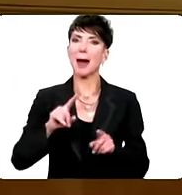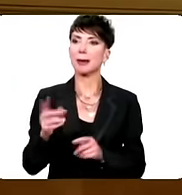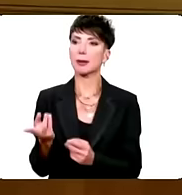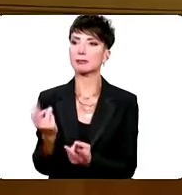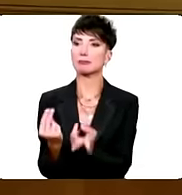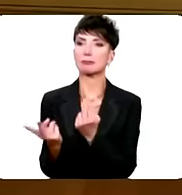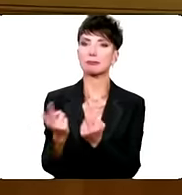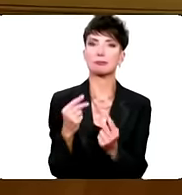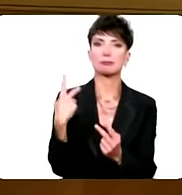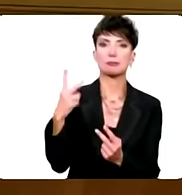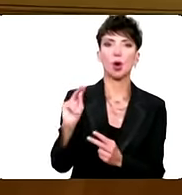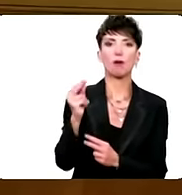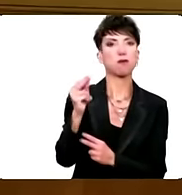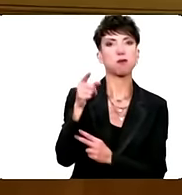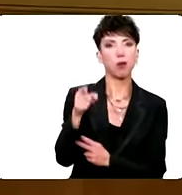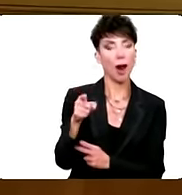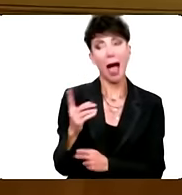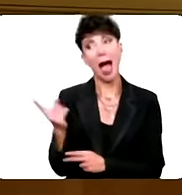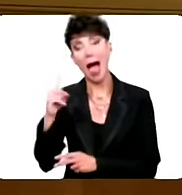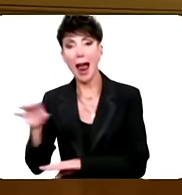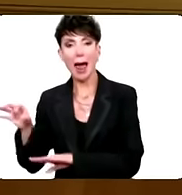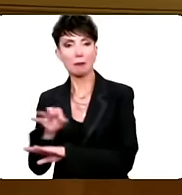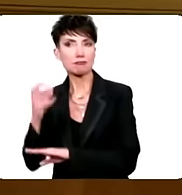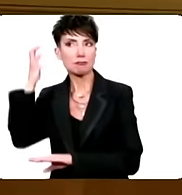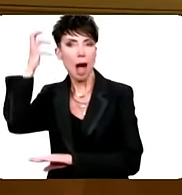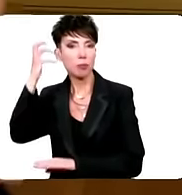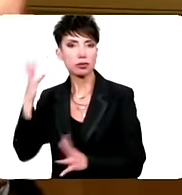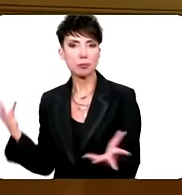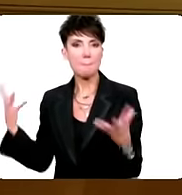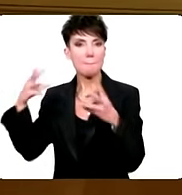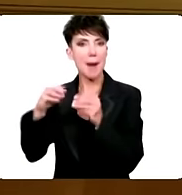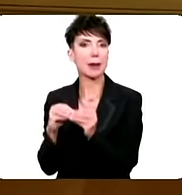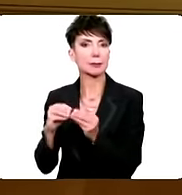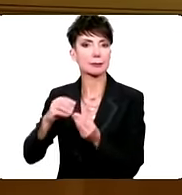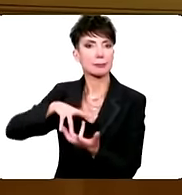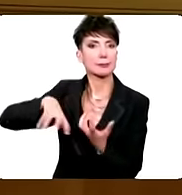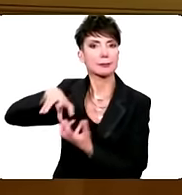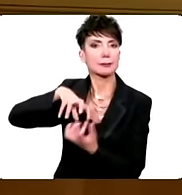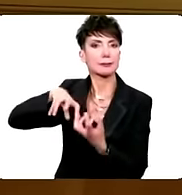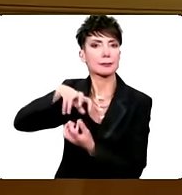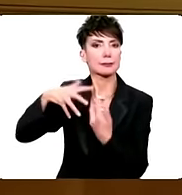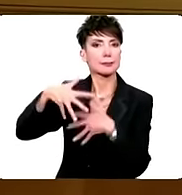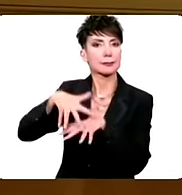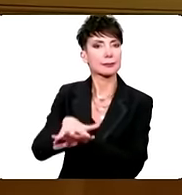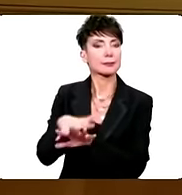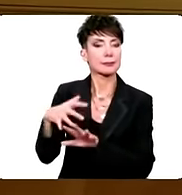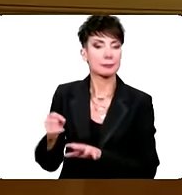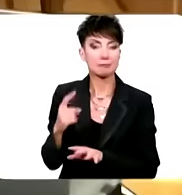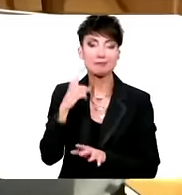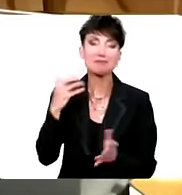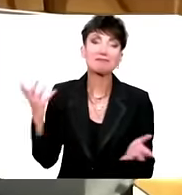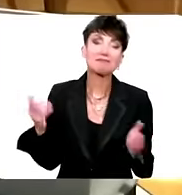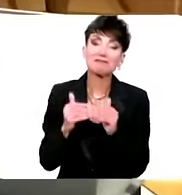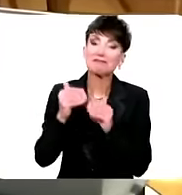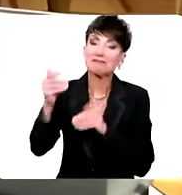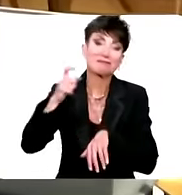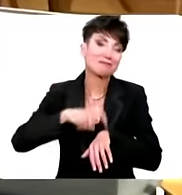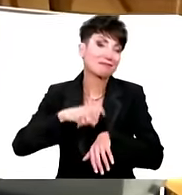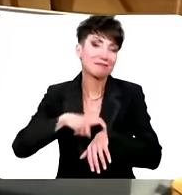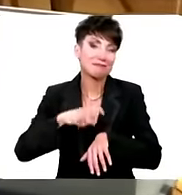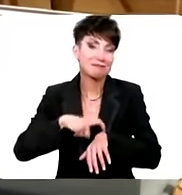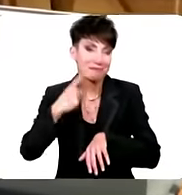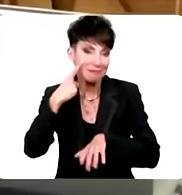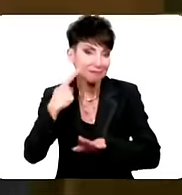με τεχνοκρατικά χαρακτηριστικά. Από εκεί και πέρα, ο χρόνος θα δείξει, κύριε Σόλια. Ναι, βεβαίως θα δείξει.